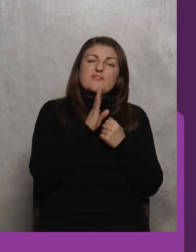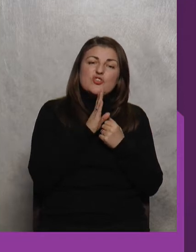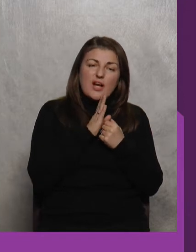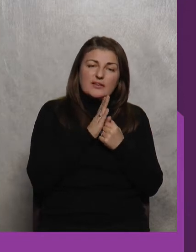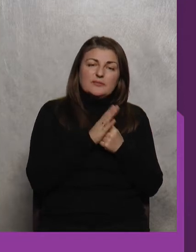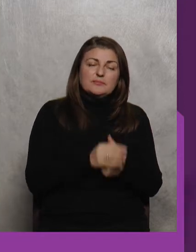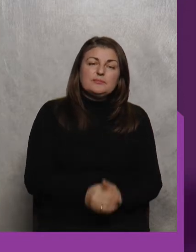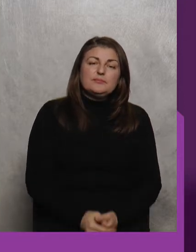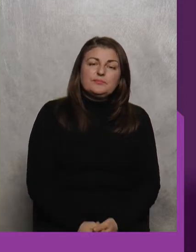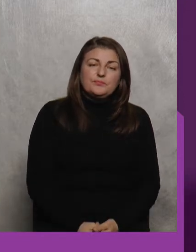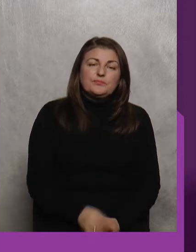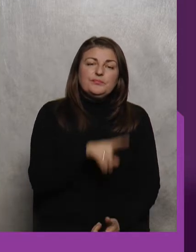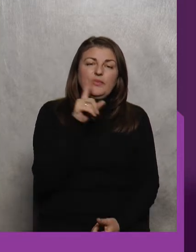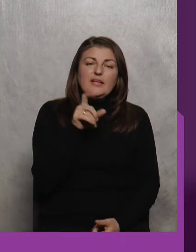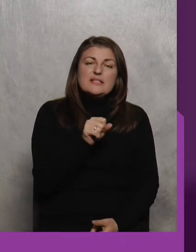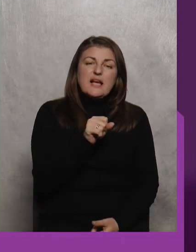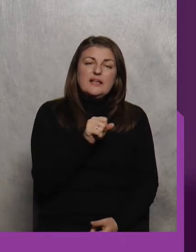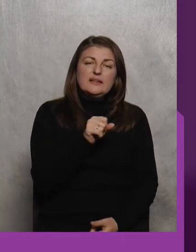дівчат. За